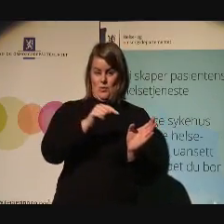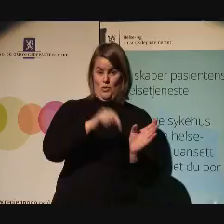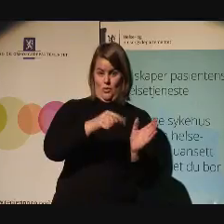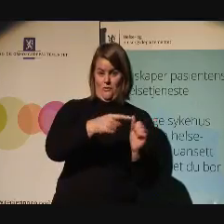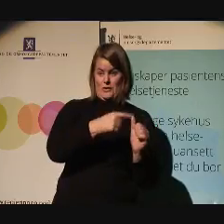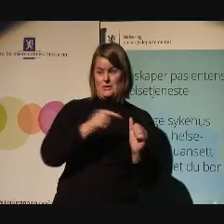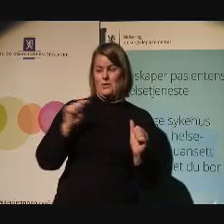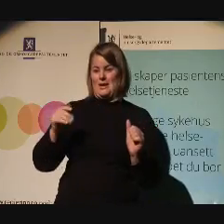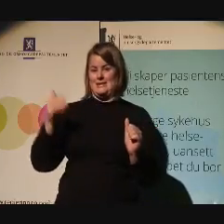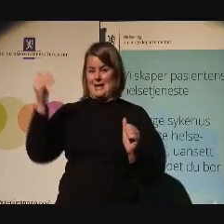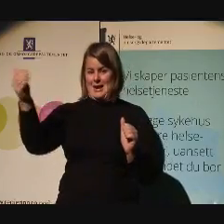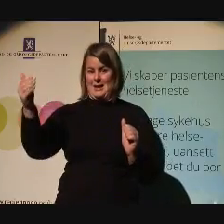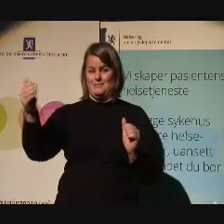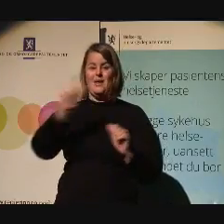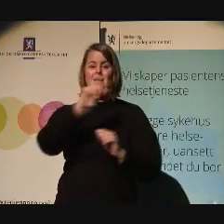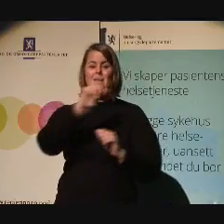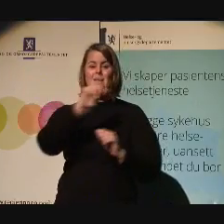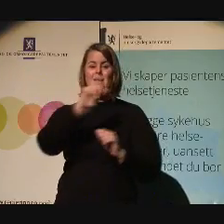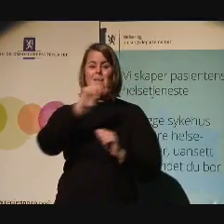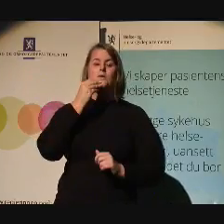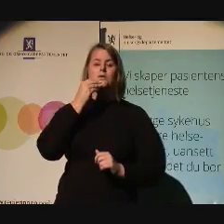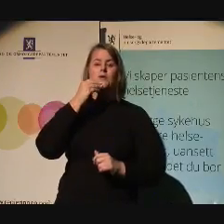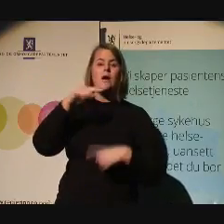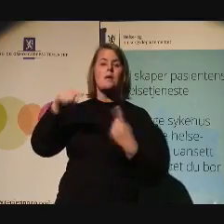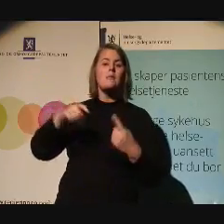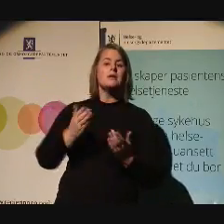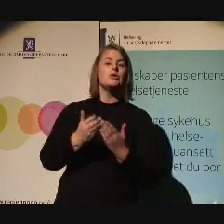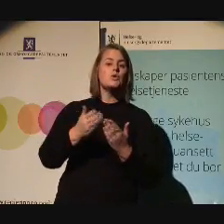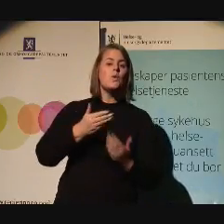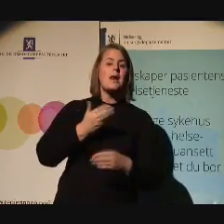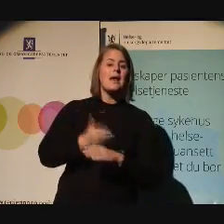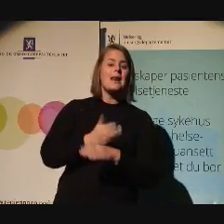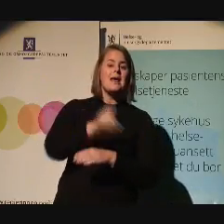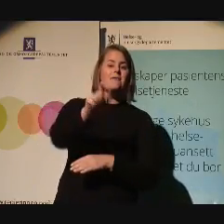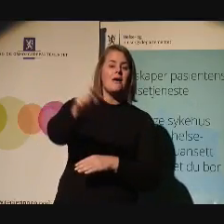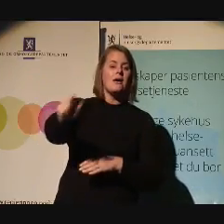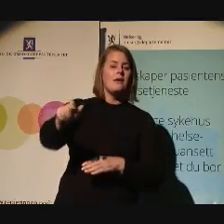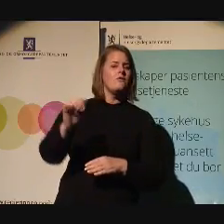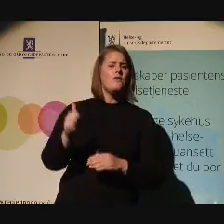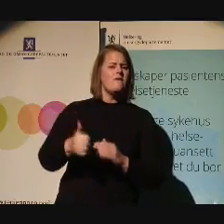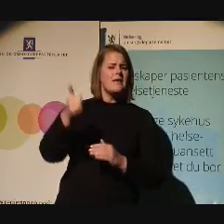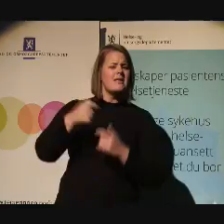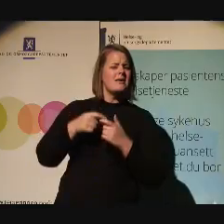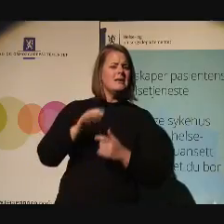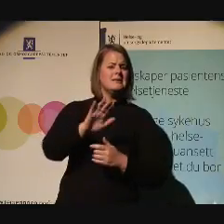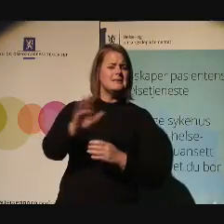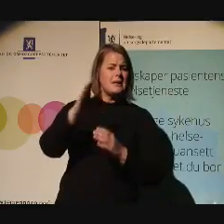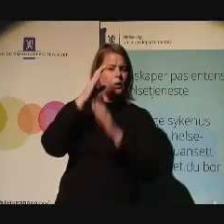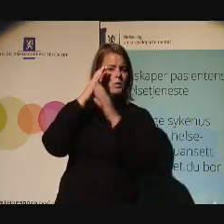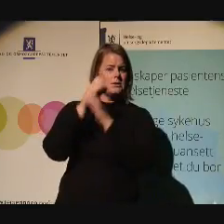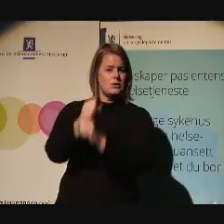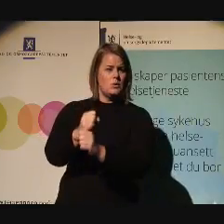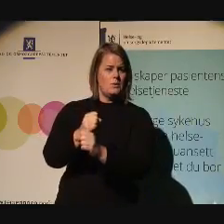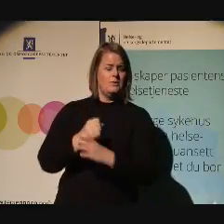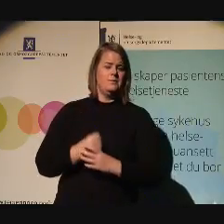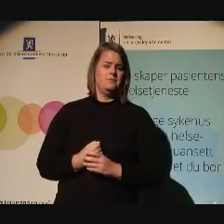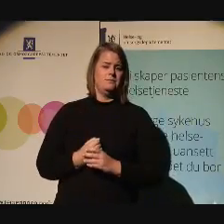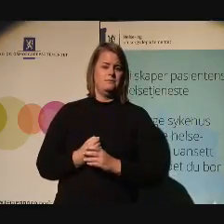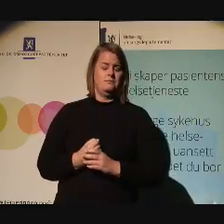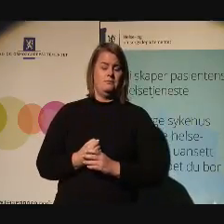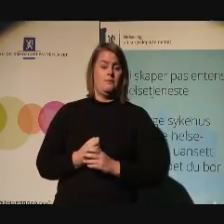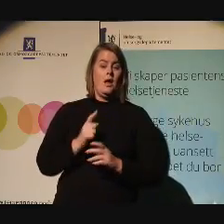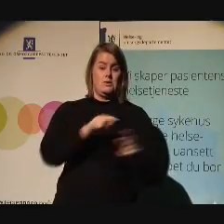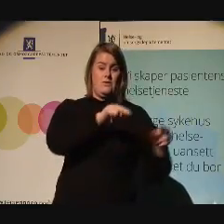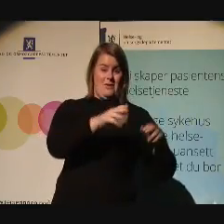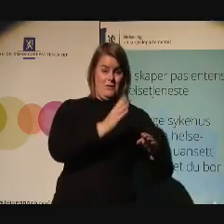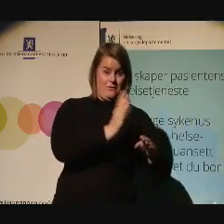i dag. Den handler om kosthold blant skoleelever og hvorfor det er viktig for konsentrasjonen. Og etter den videoen så